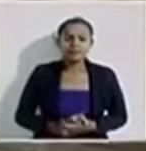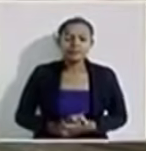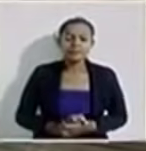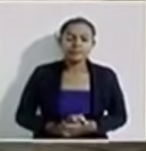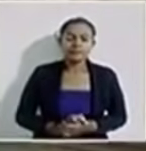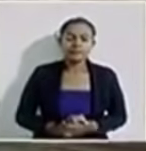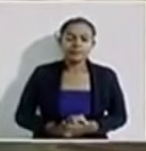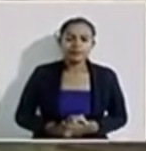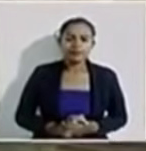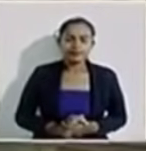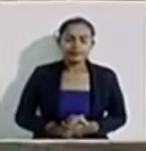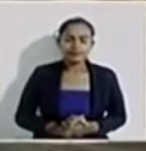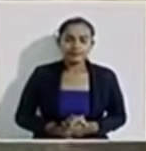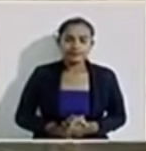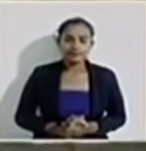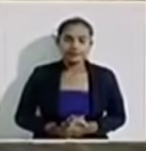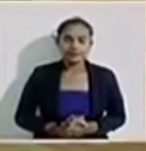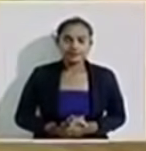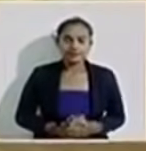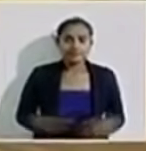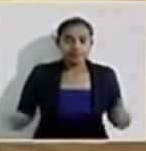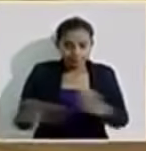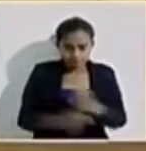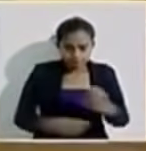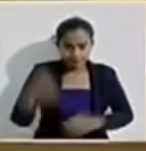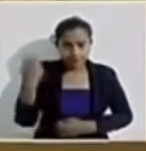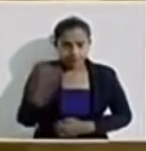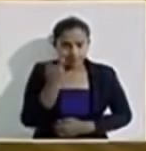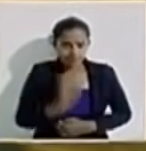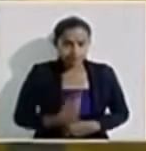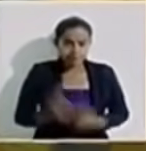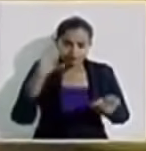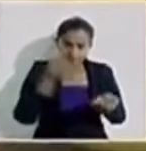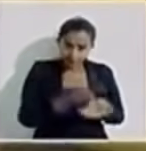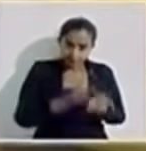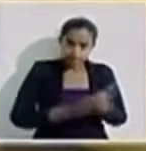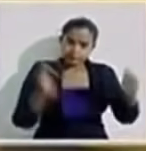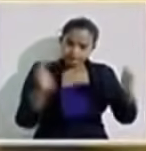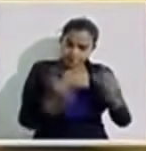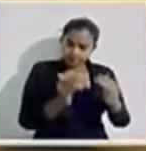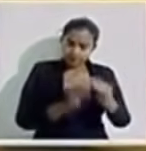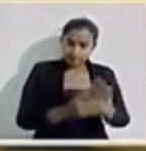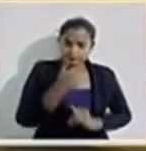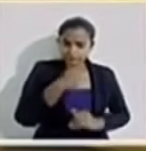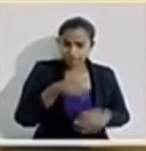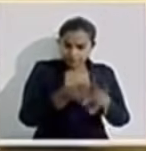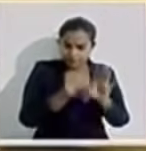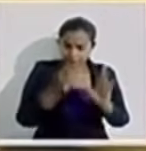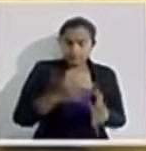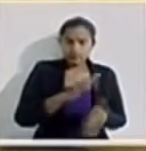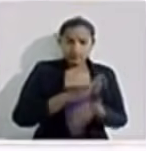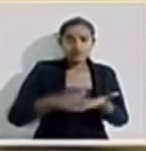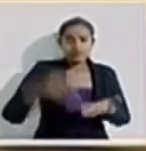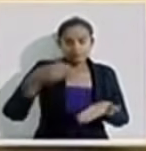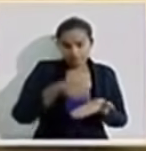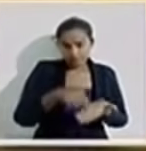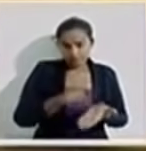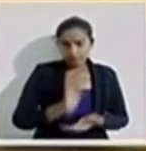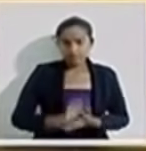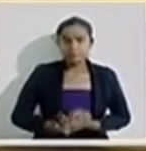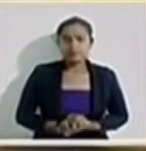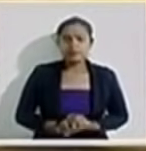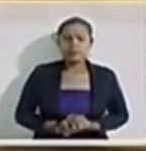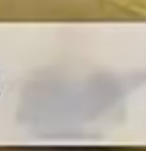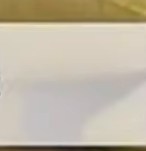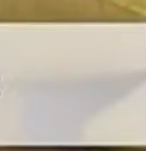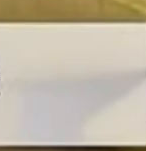Paddy can be observed stockpiled at the houses in Buddhaya Hinguragoda area. ආණ්ඩුව කරේ මේ ගොවිබිම් එක්කන් තියෙන ආසාවට